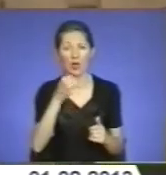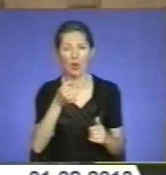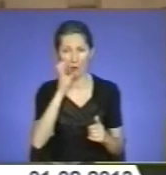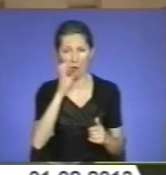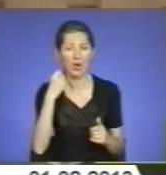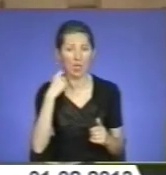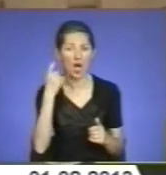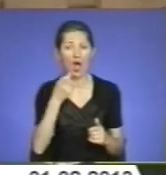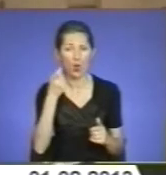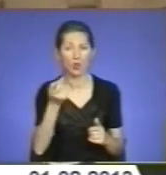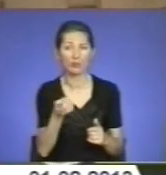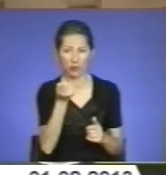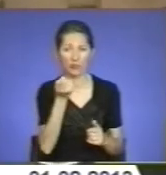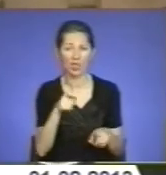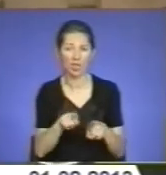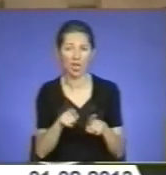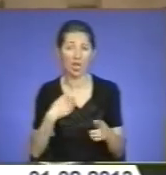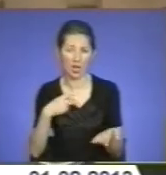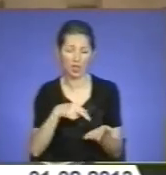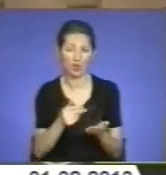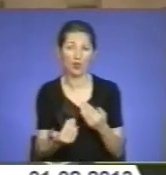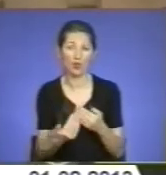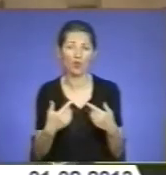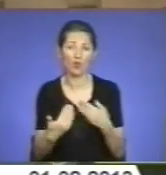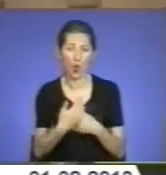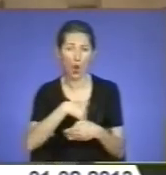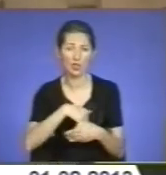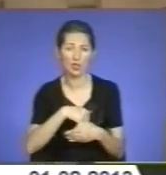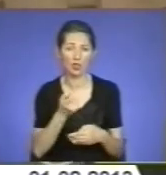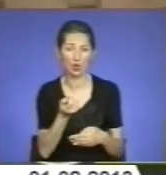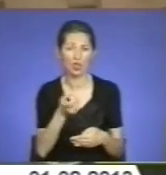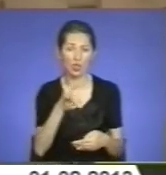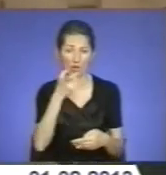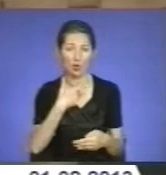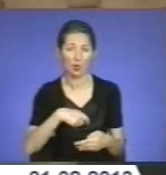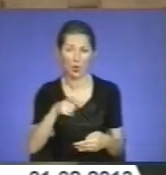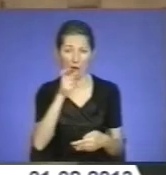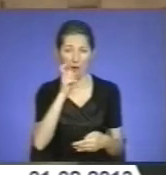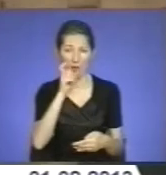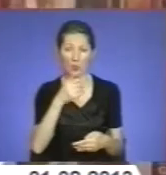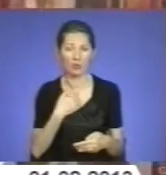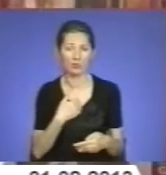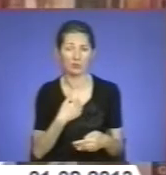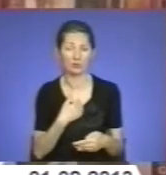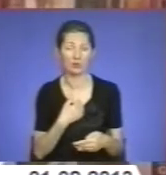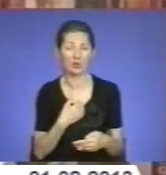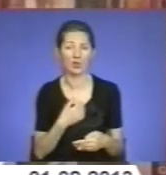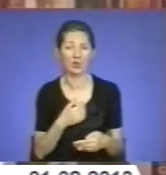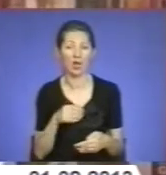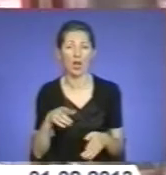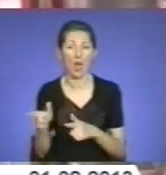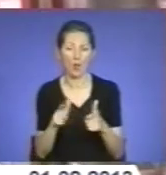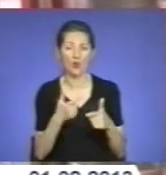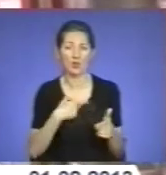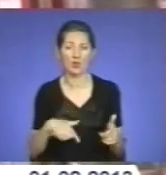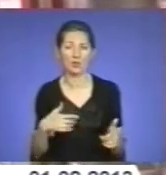трошки? Трошки, так. Я зайшов у гості. Трошки ви собі випили? Так. Я цього не скриваю. Вів себе агресивно,